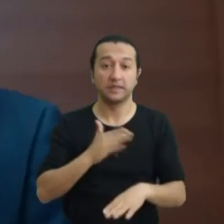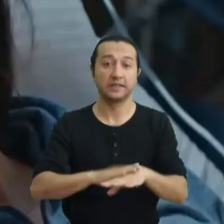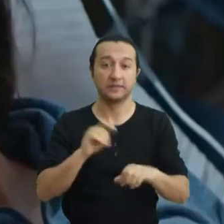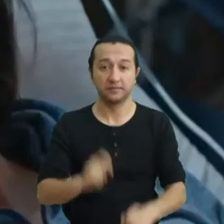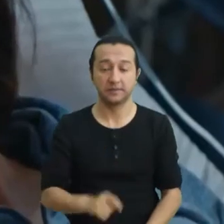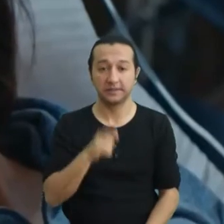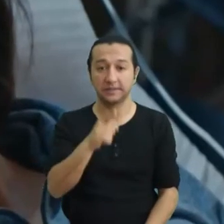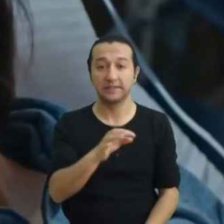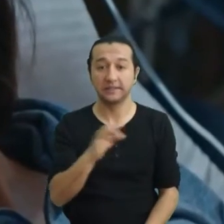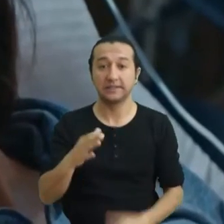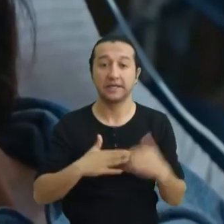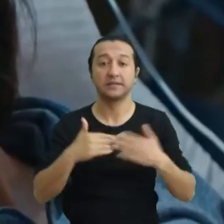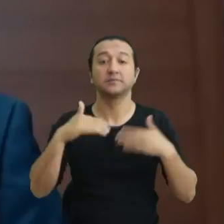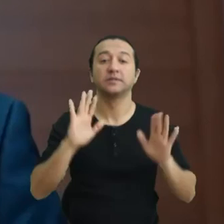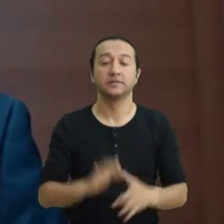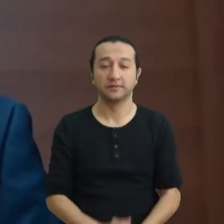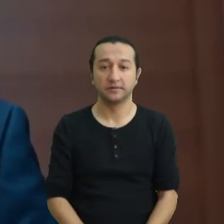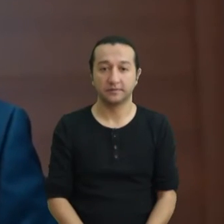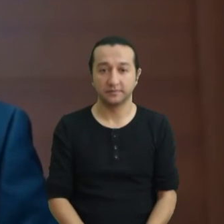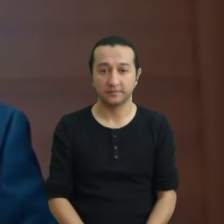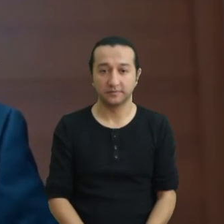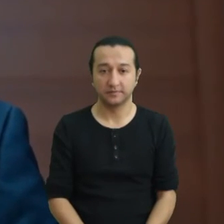yapacağım. Siz hiçbir şeye karışmayacaksınız.